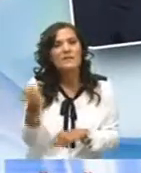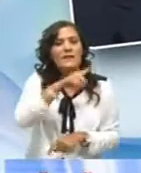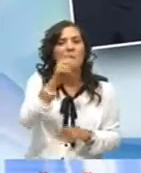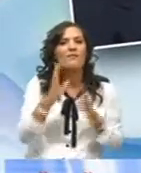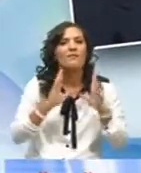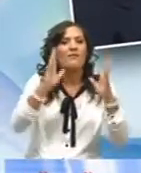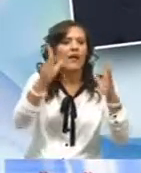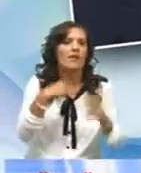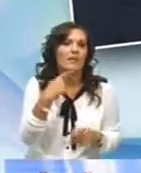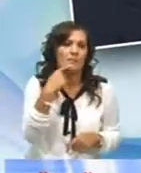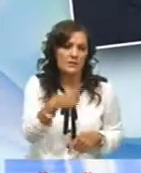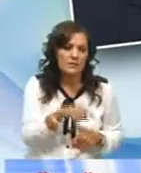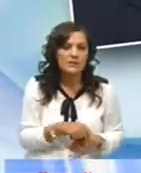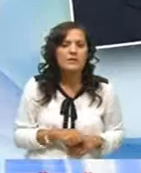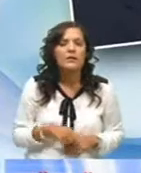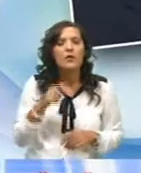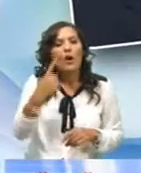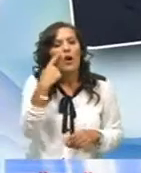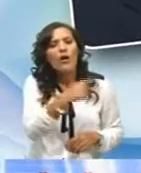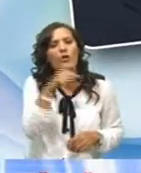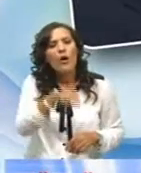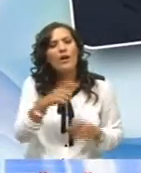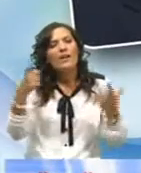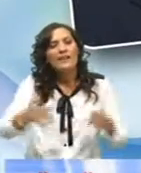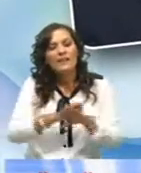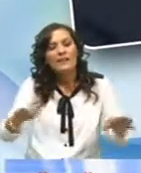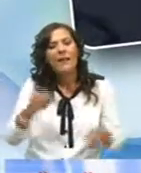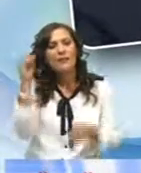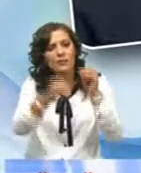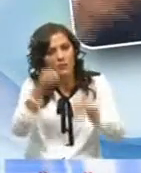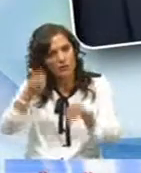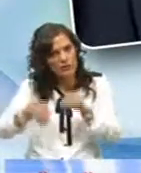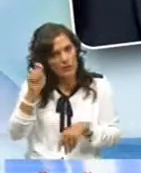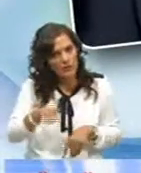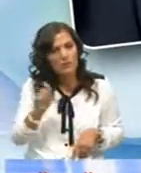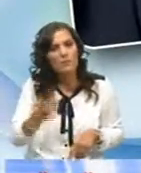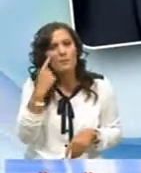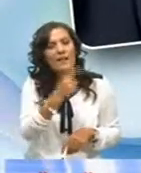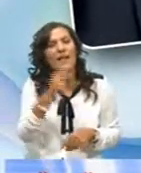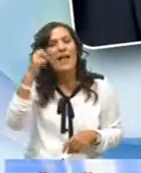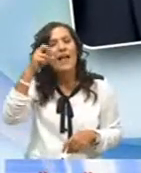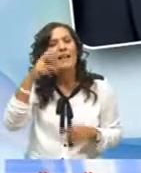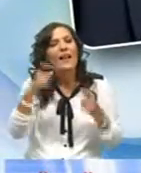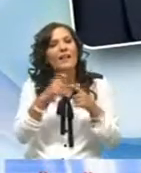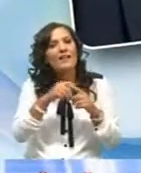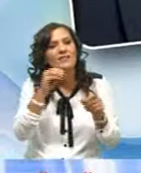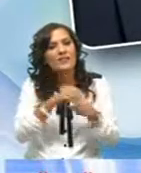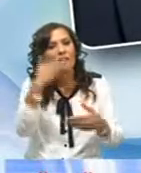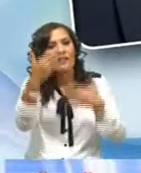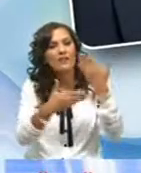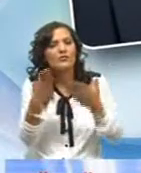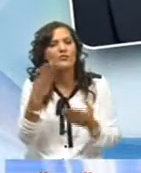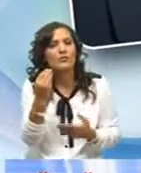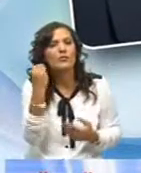faaliyet sonucumuz ve gördüğünüz o yer döşemelerini yapıyoruz ve elektrik enerjisine